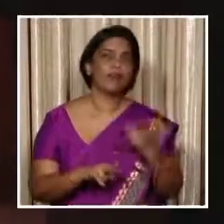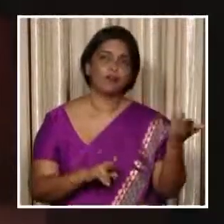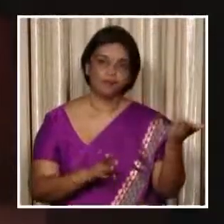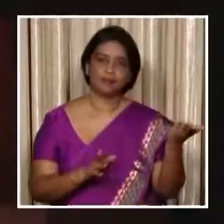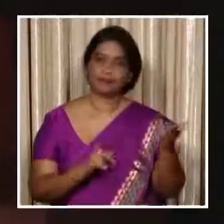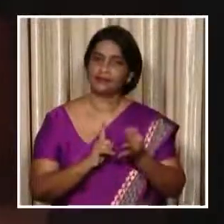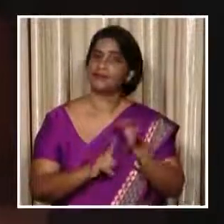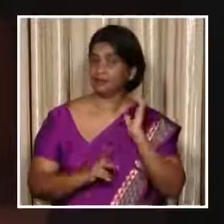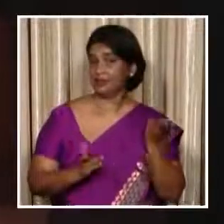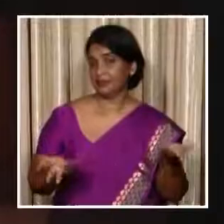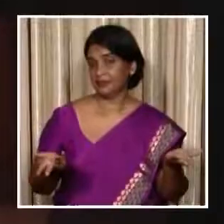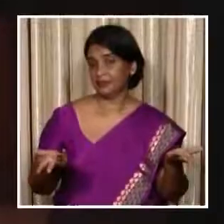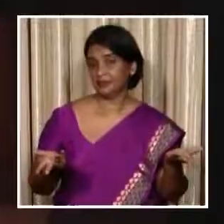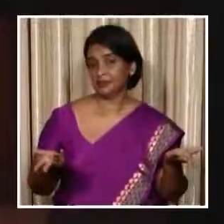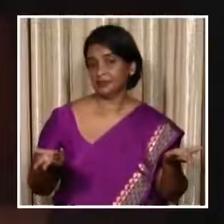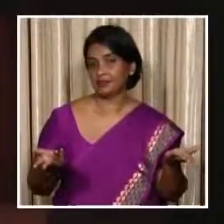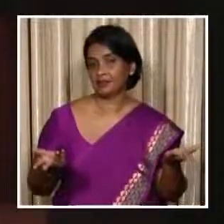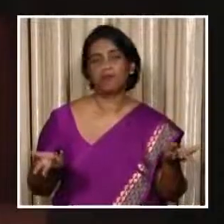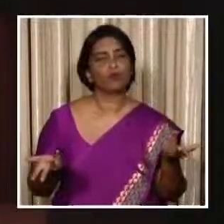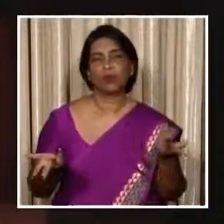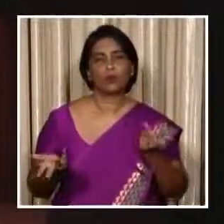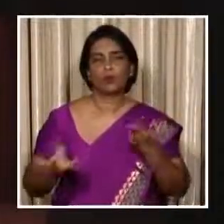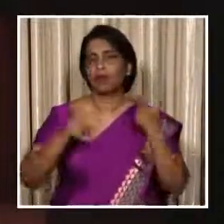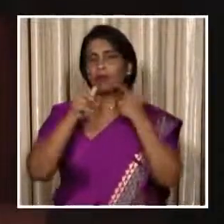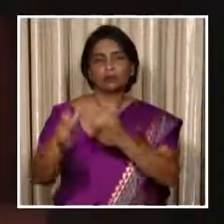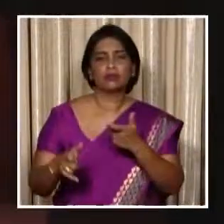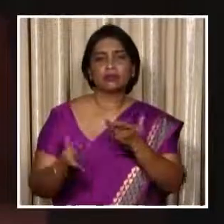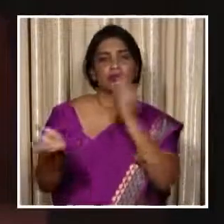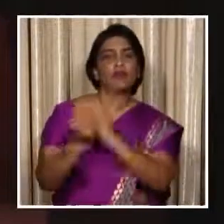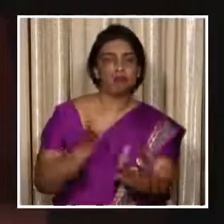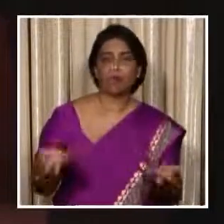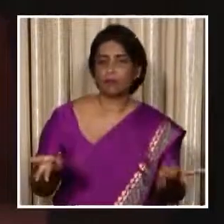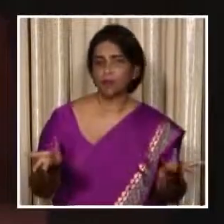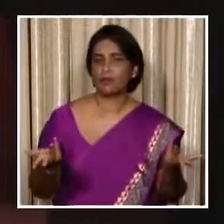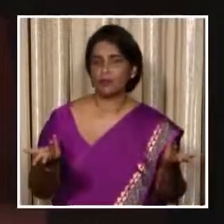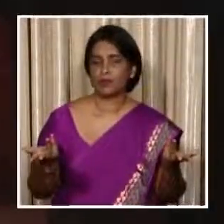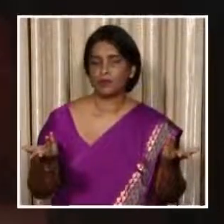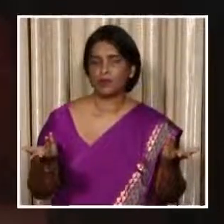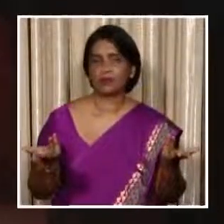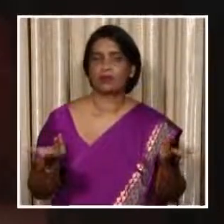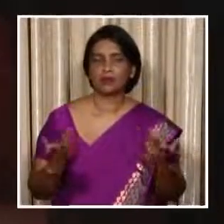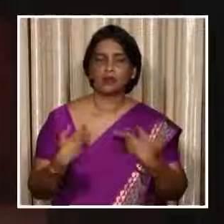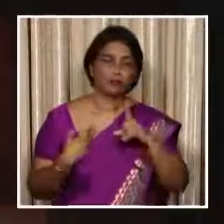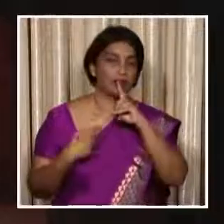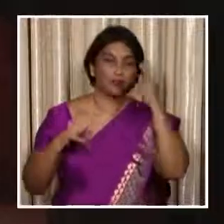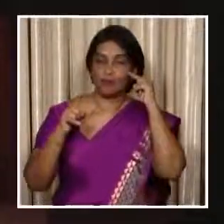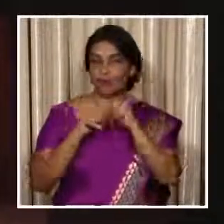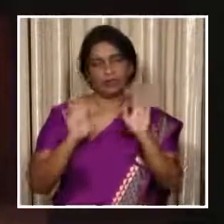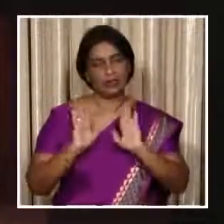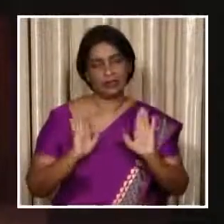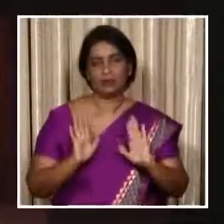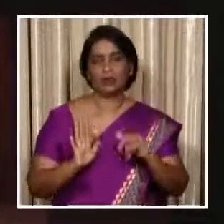மினவாங்குட பகுதியில் கப்பம் கோரும் செயற்பாடுகள் இடம்பெறுகின்றன. இந்த சபையில் பலமுறை ரவிராஜ், ஜோசப்